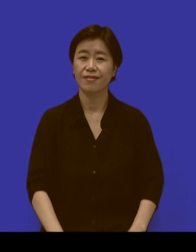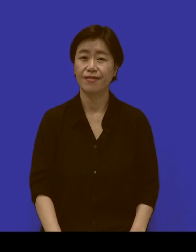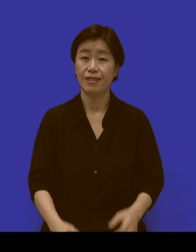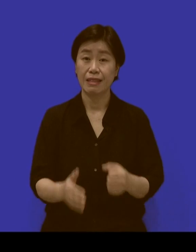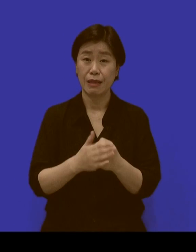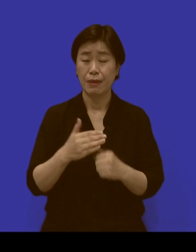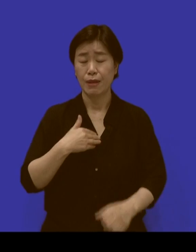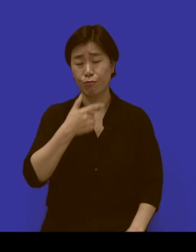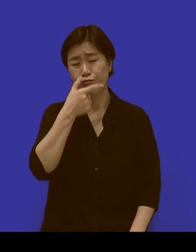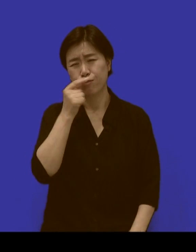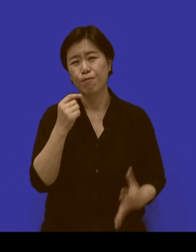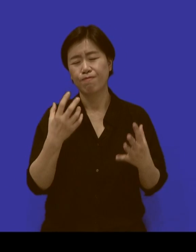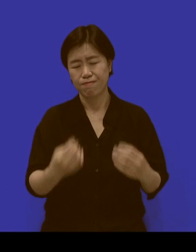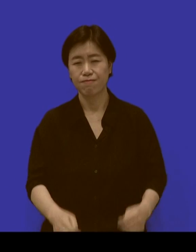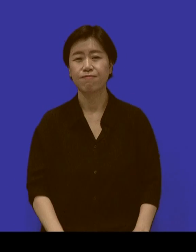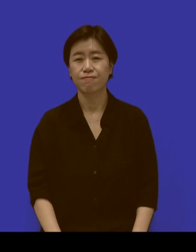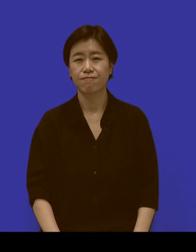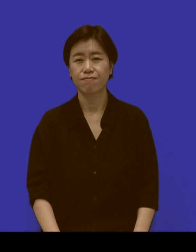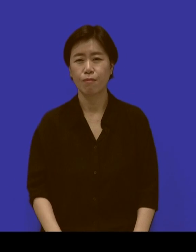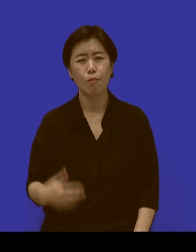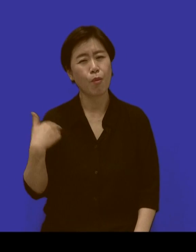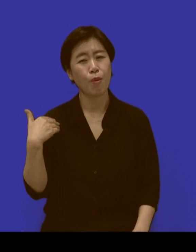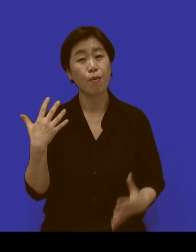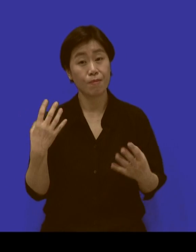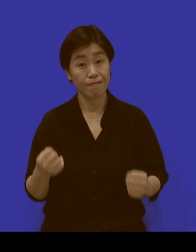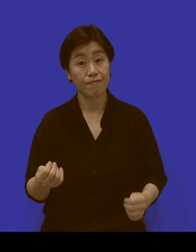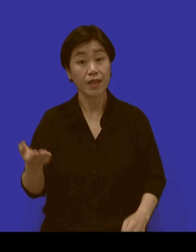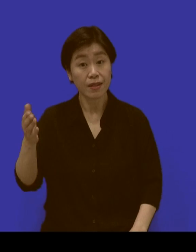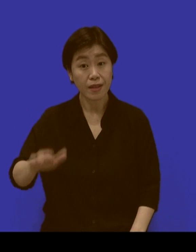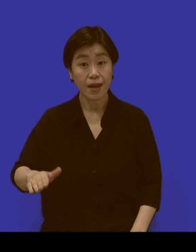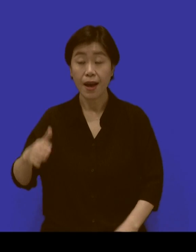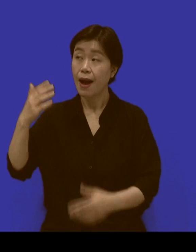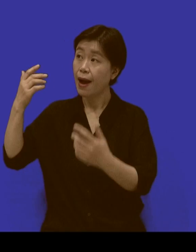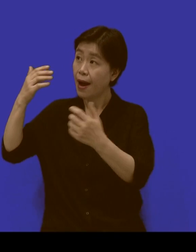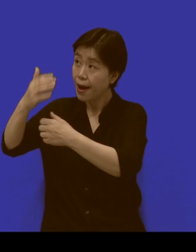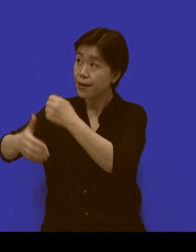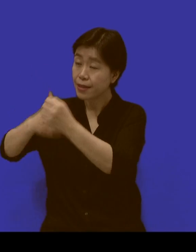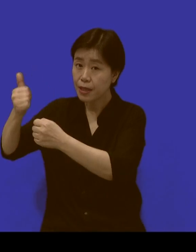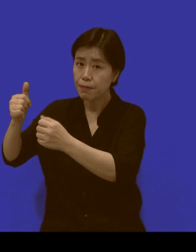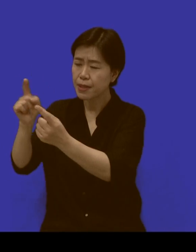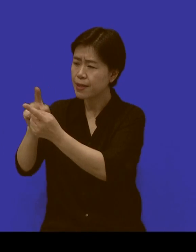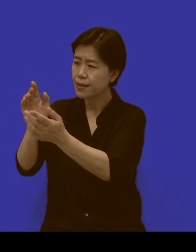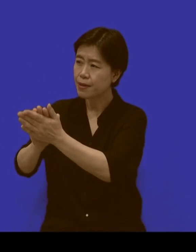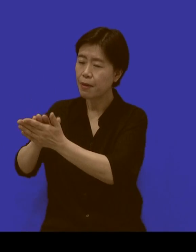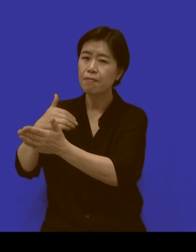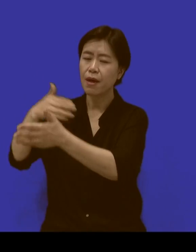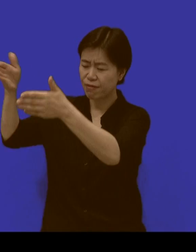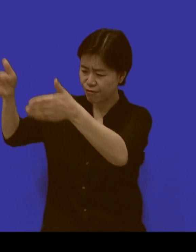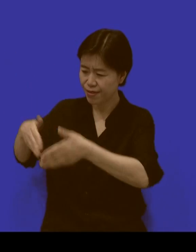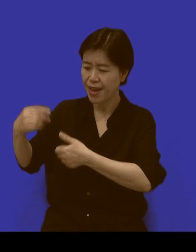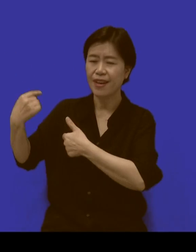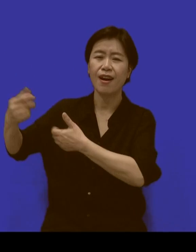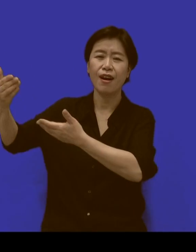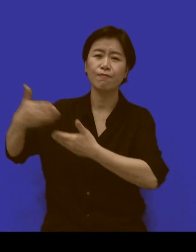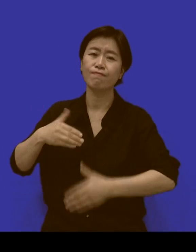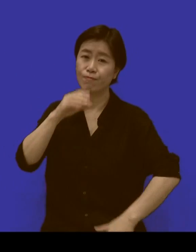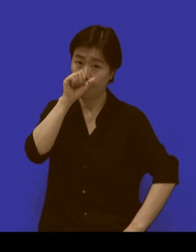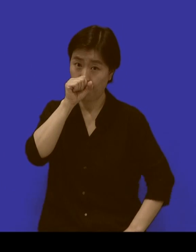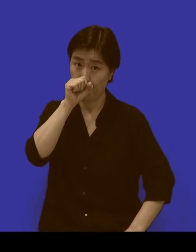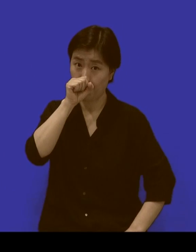모르고 부족한 부분도 많지만 네. 늘 하나님이 직접 지적해 주시길 바래요. 다른 사람이 인간이 나를 지적하면